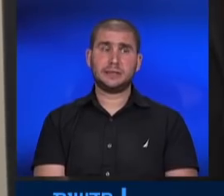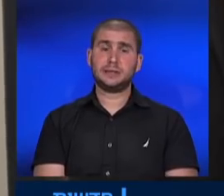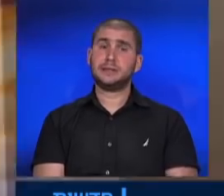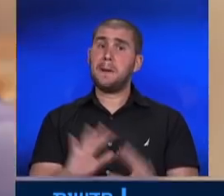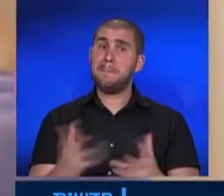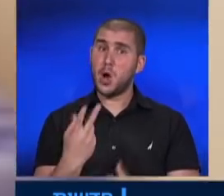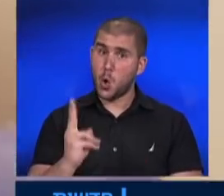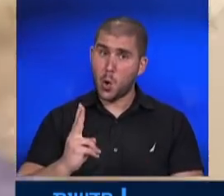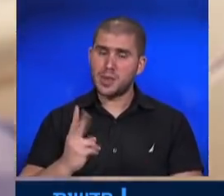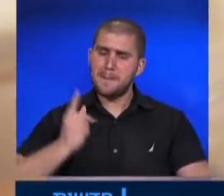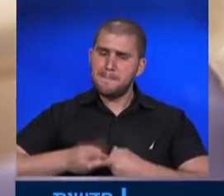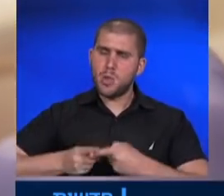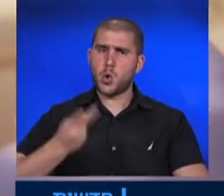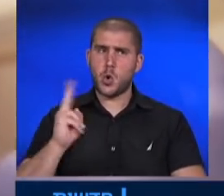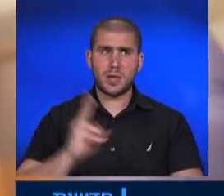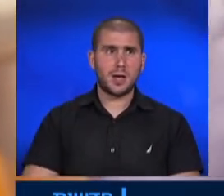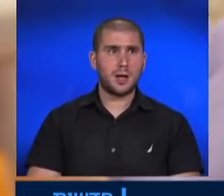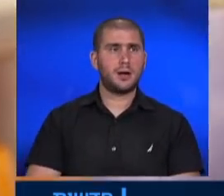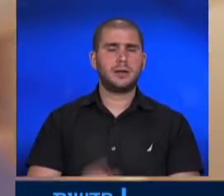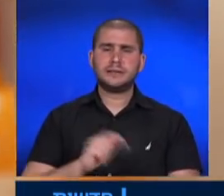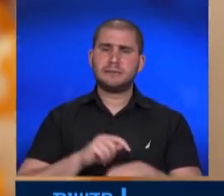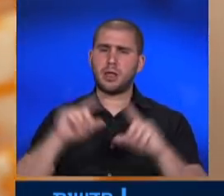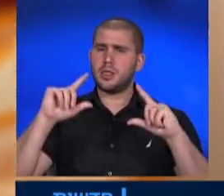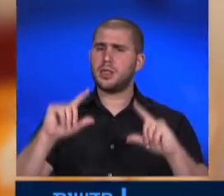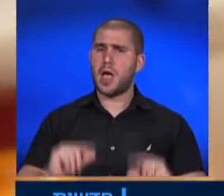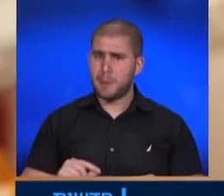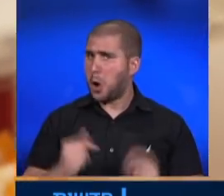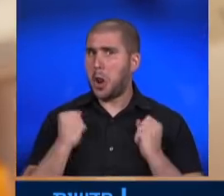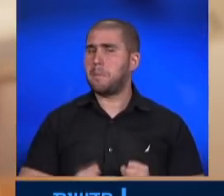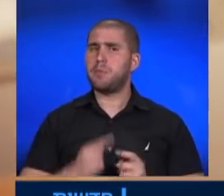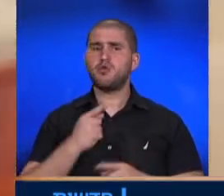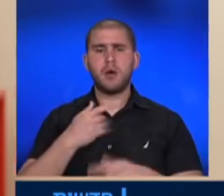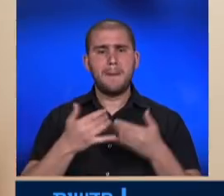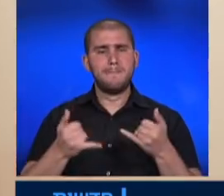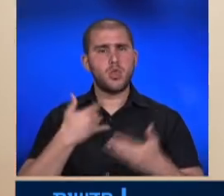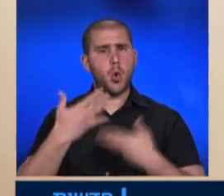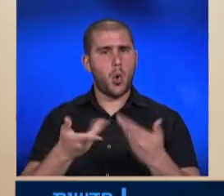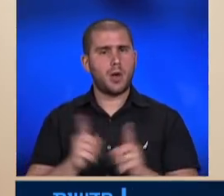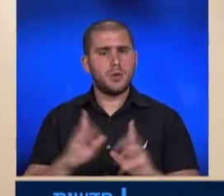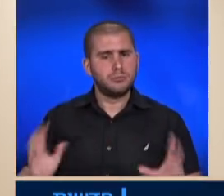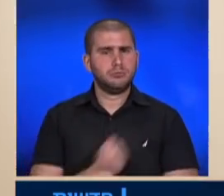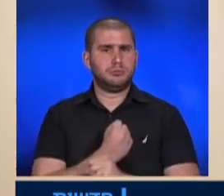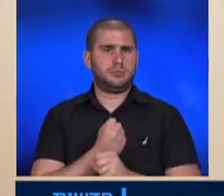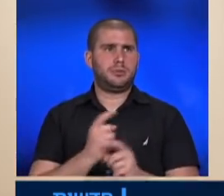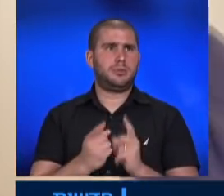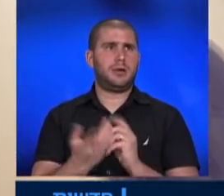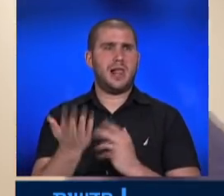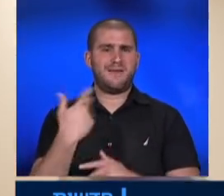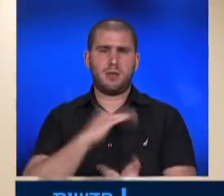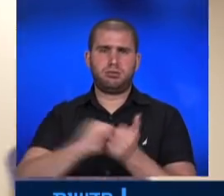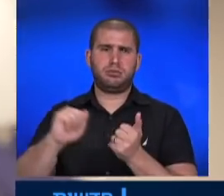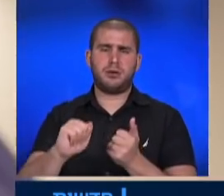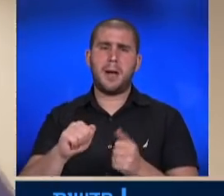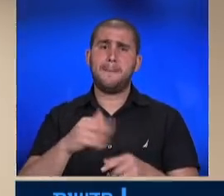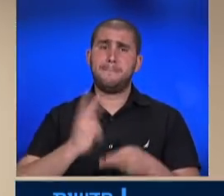יותר מדויק. החול בשעון החול אוזל, ולא בטוח שהפיתוח שהם עובדים עליו יושג טרם תמוגר המגפה. אבל